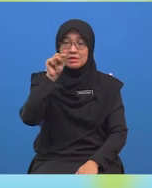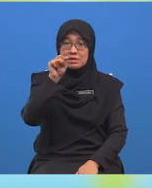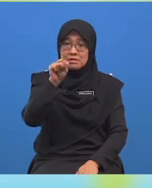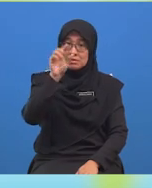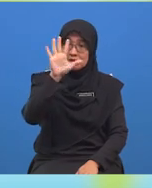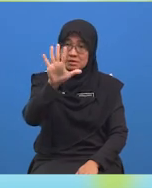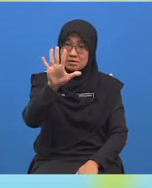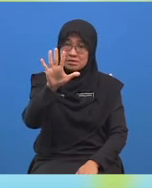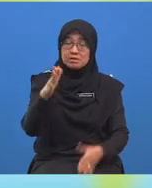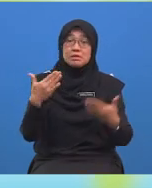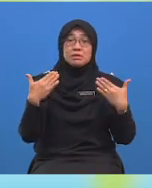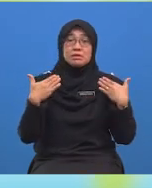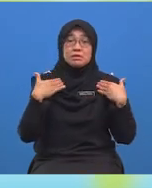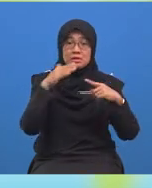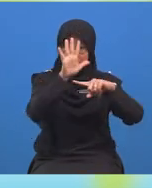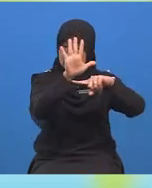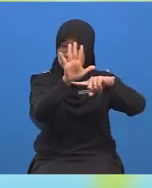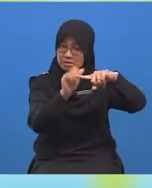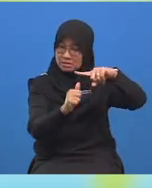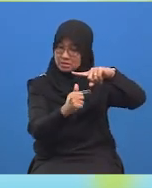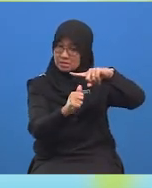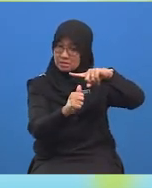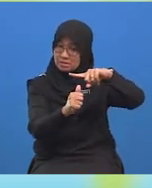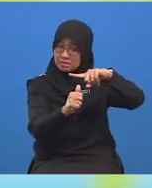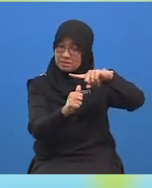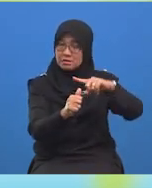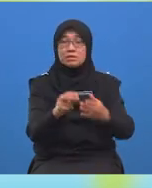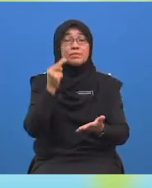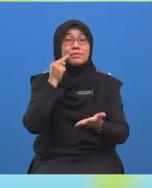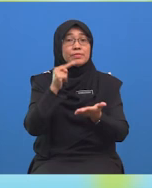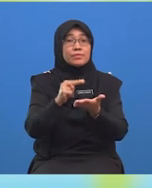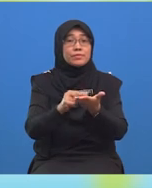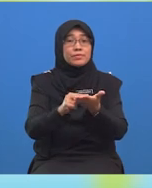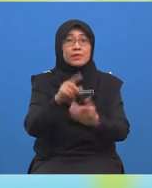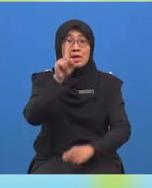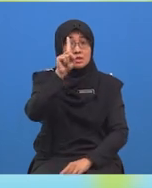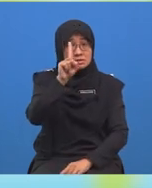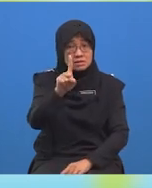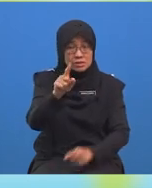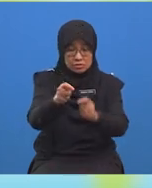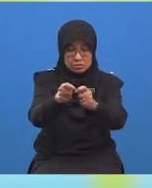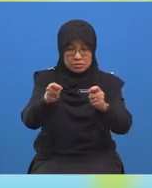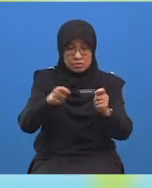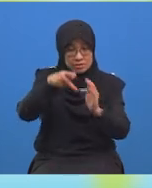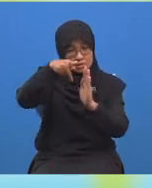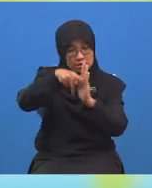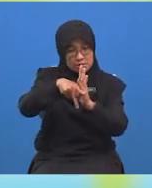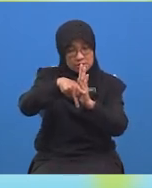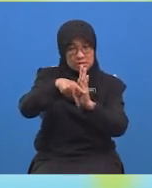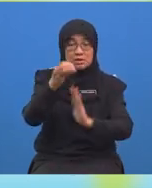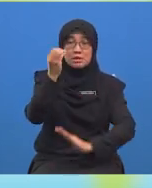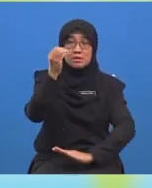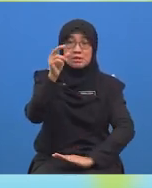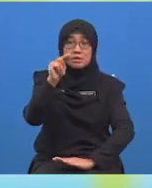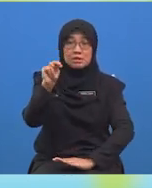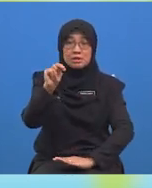5 adalah 5/10 dan nilainya adalah satu tempat perpuluhan. Bagaimana